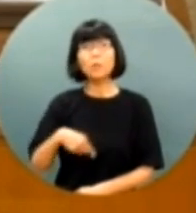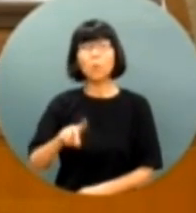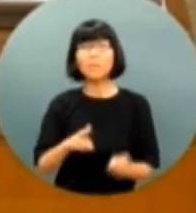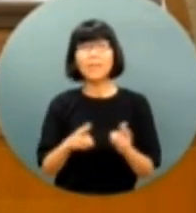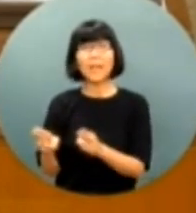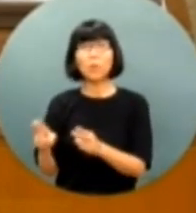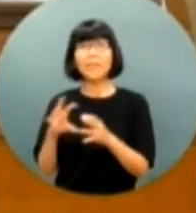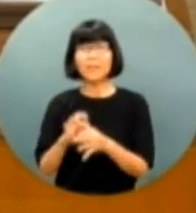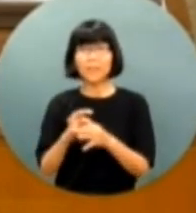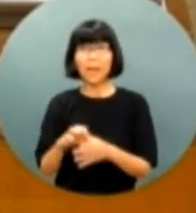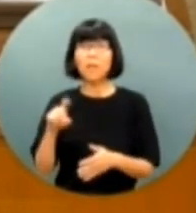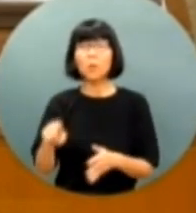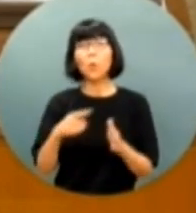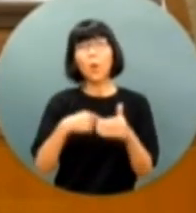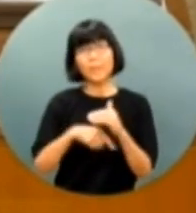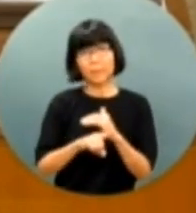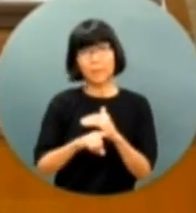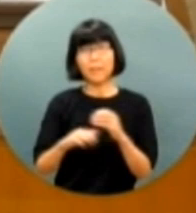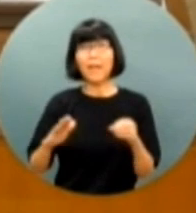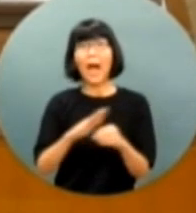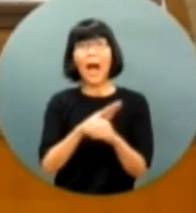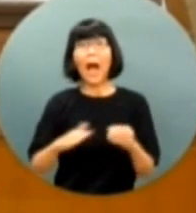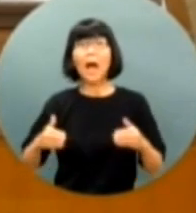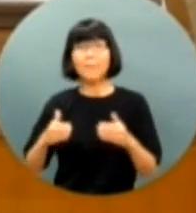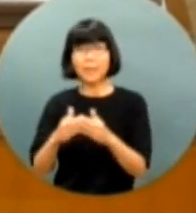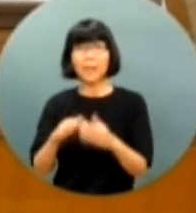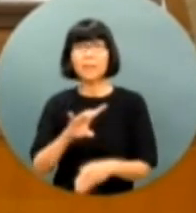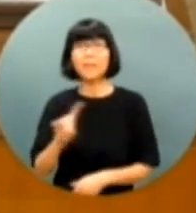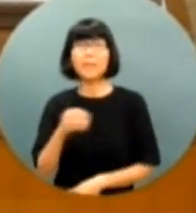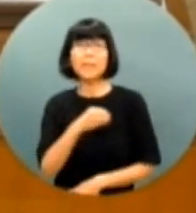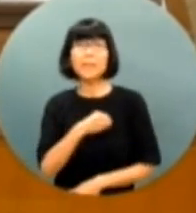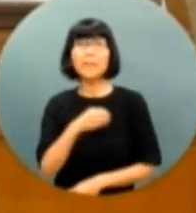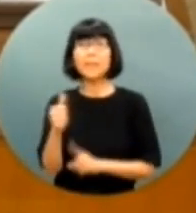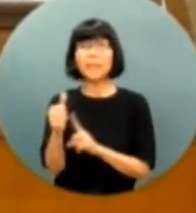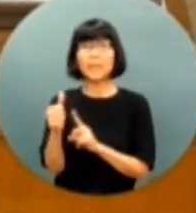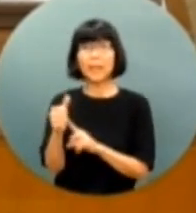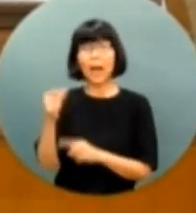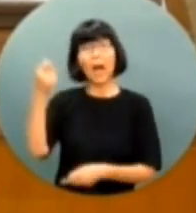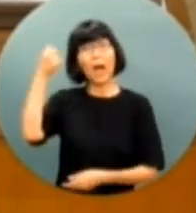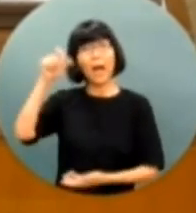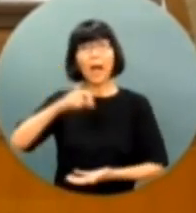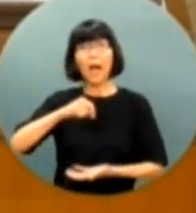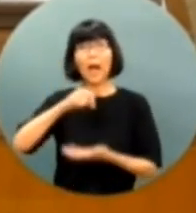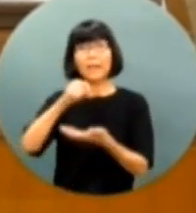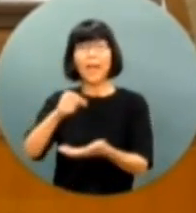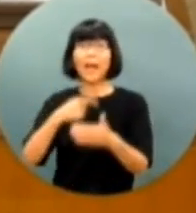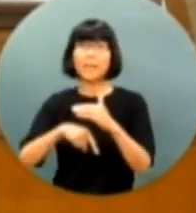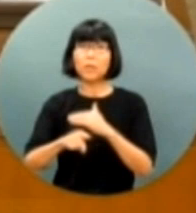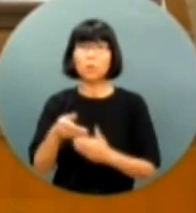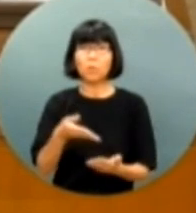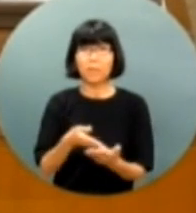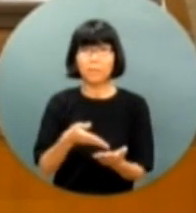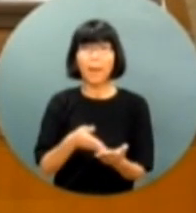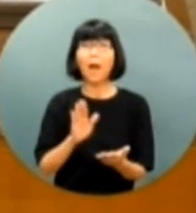、ここでは浜崎義弘議員が提案理由を説明されておられました。それぐらい重みの